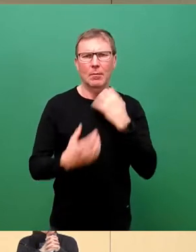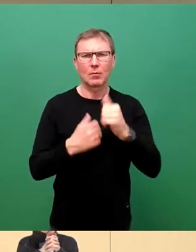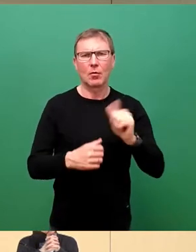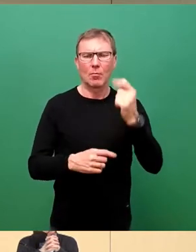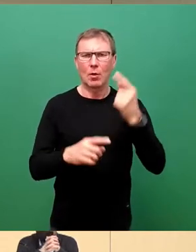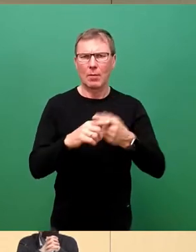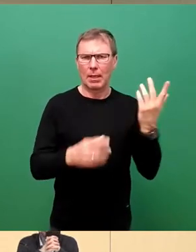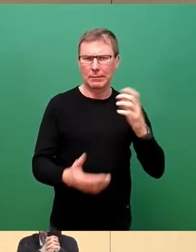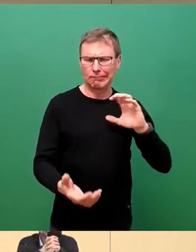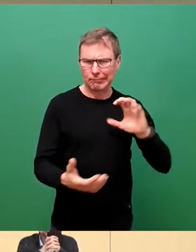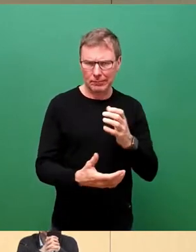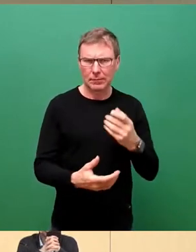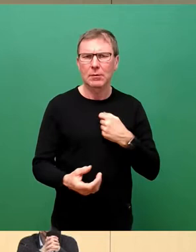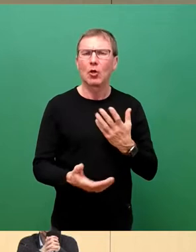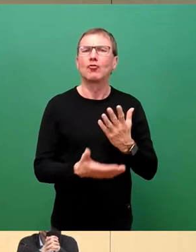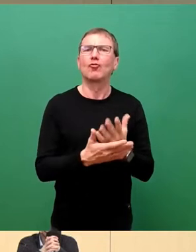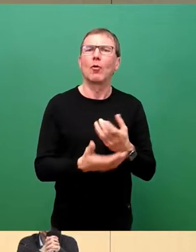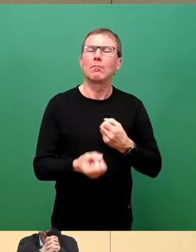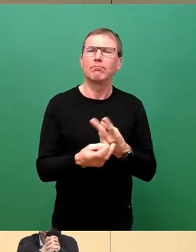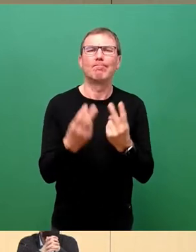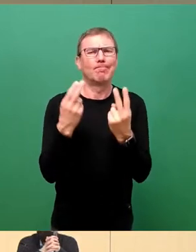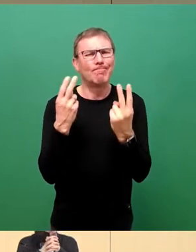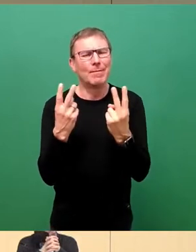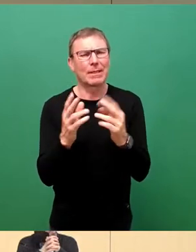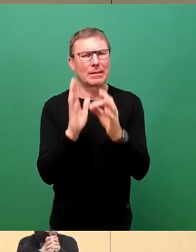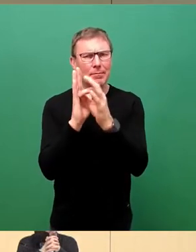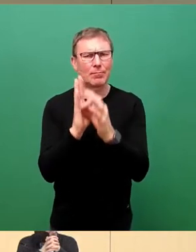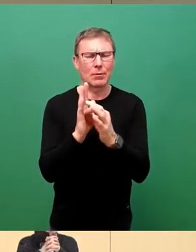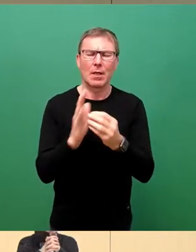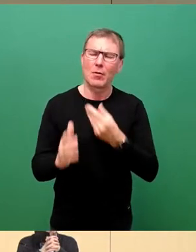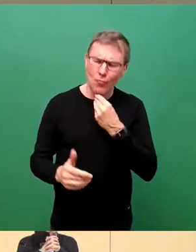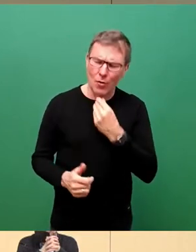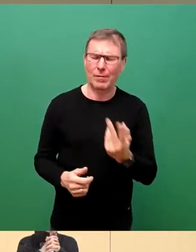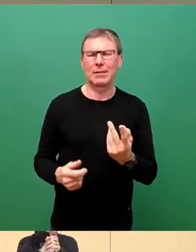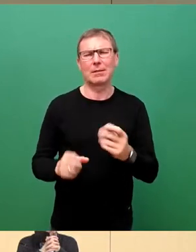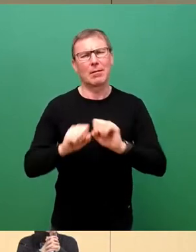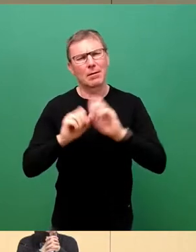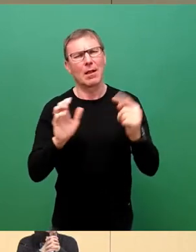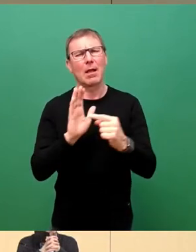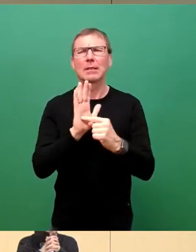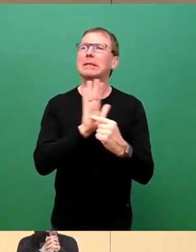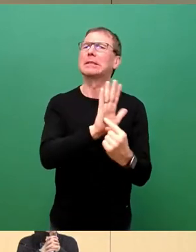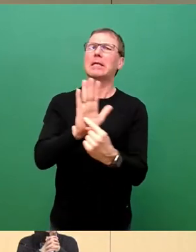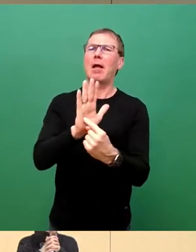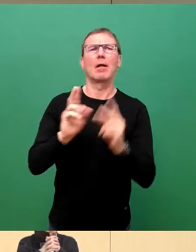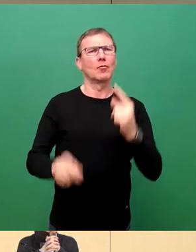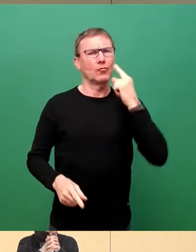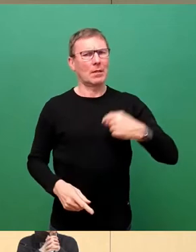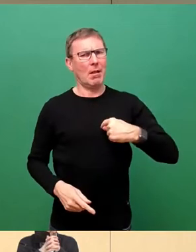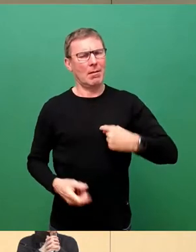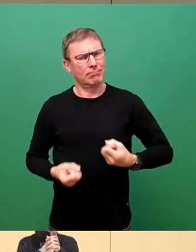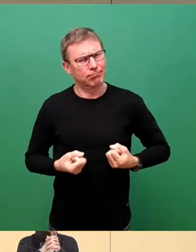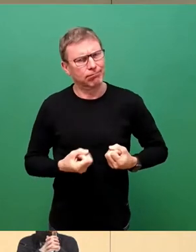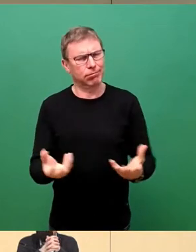die Einbringung und auch die Dringlichkeit, Notwendigkeit und auch das klare Signal, was von diesem Stadtrat ausgehen sollte, zu